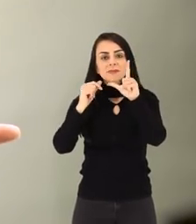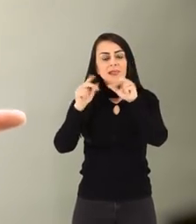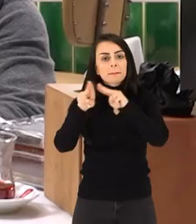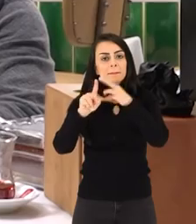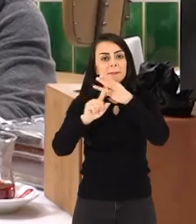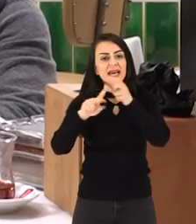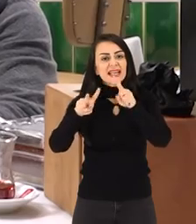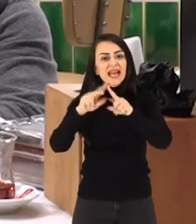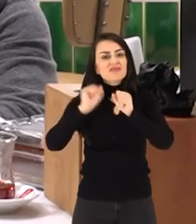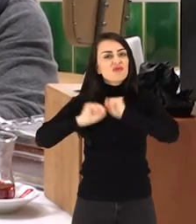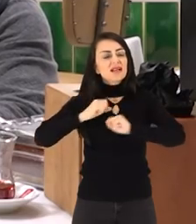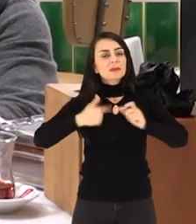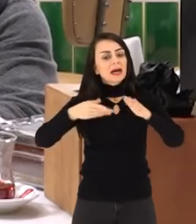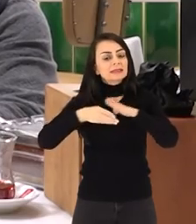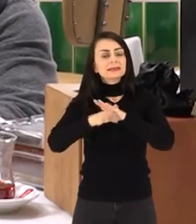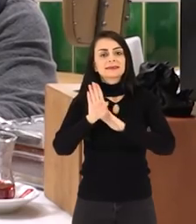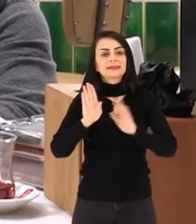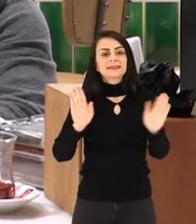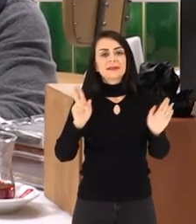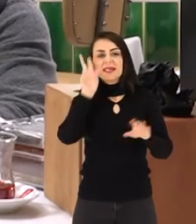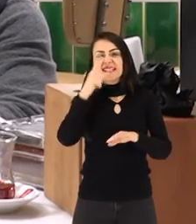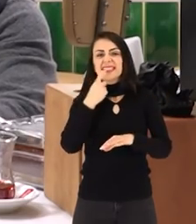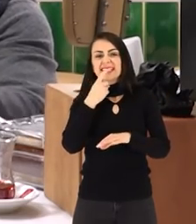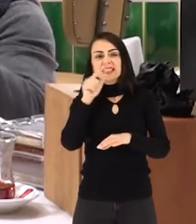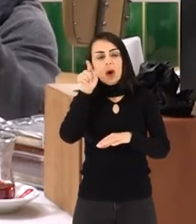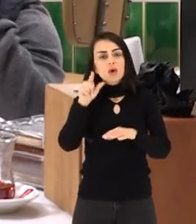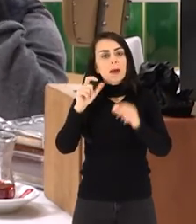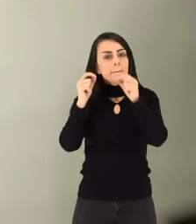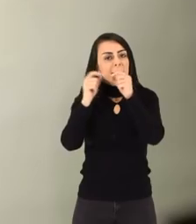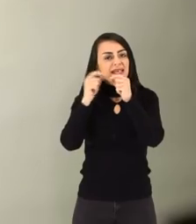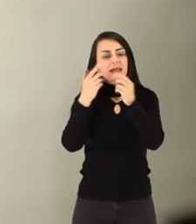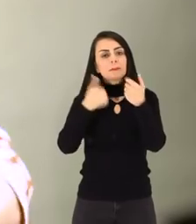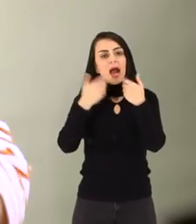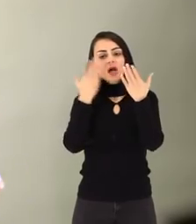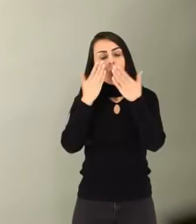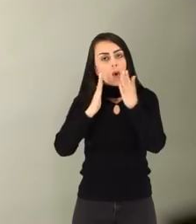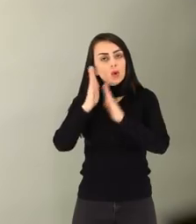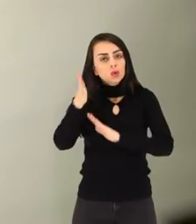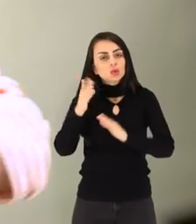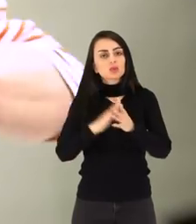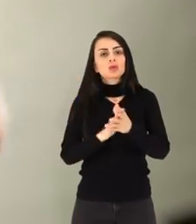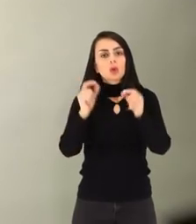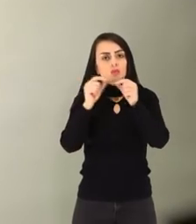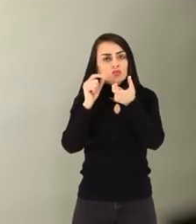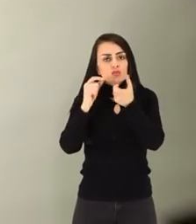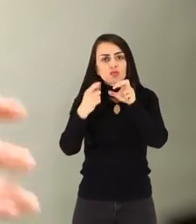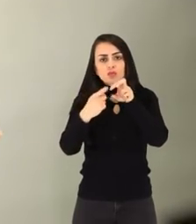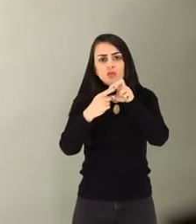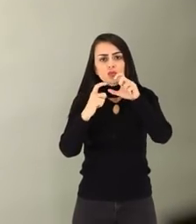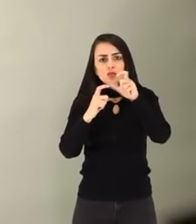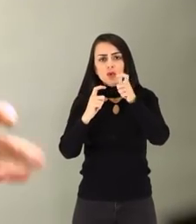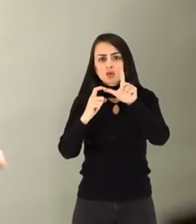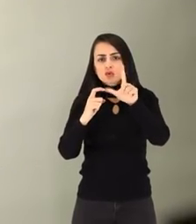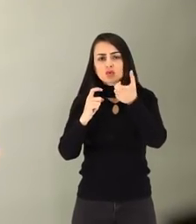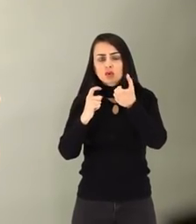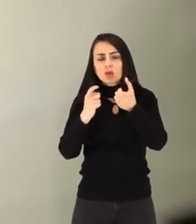ben. Sinirlerim çok kalmıyor. İki yıl orada okudum. Evet. Ondan sonra burslu bir öğrenciydim. Sonra bursum kesildi